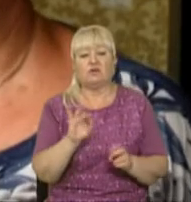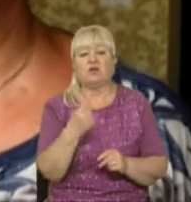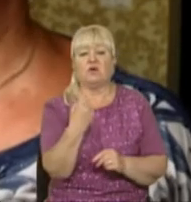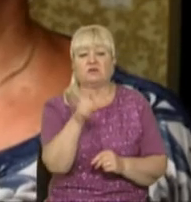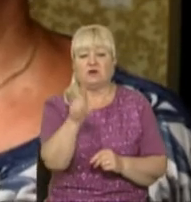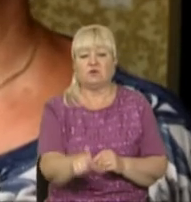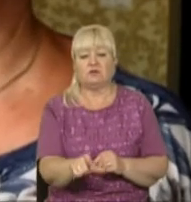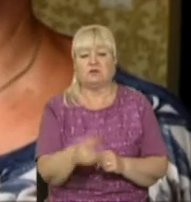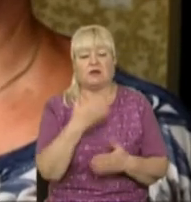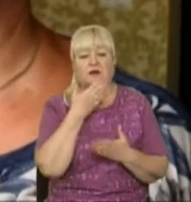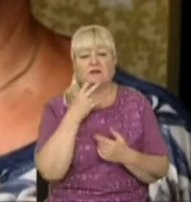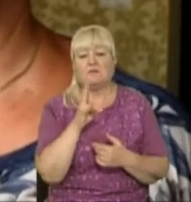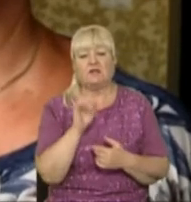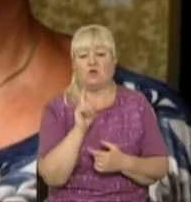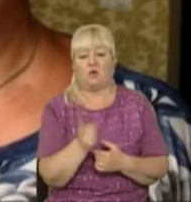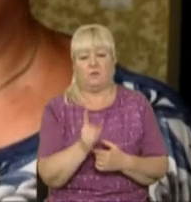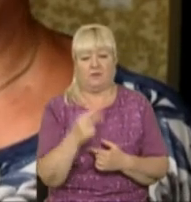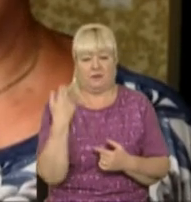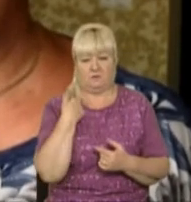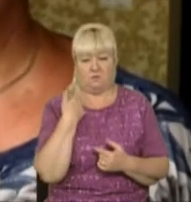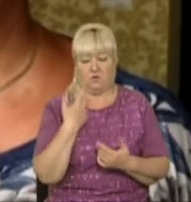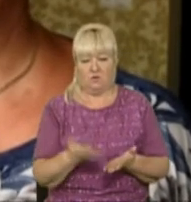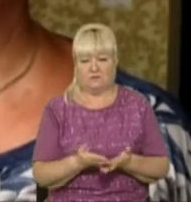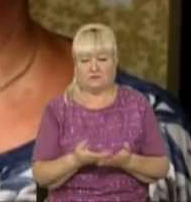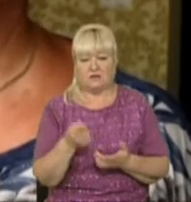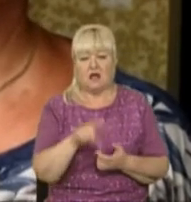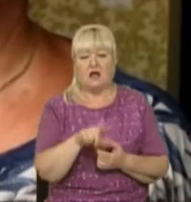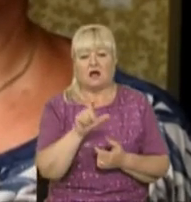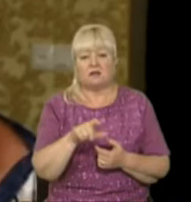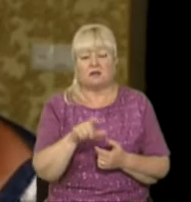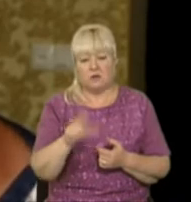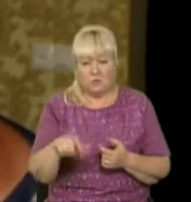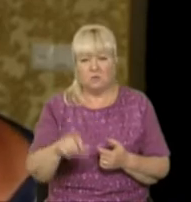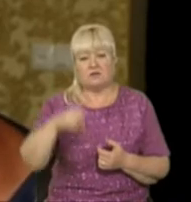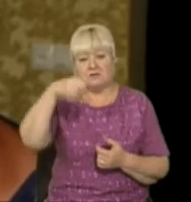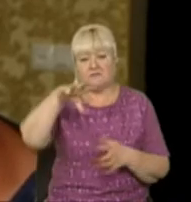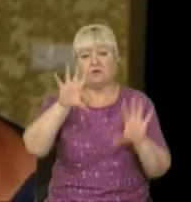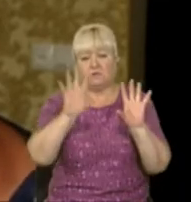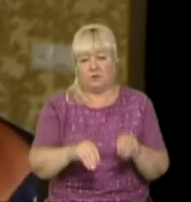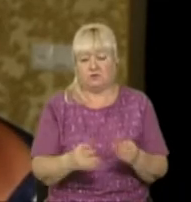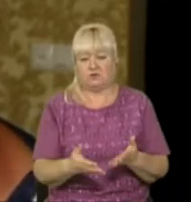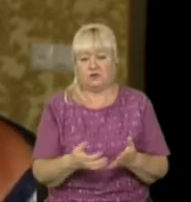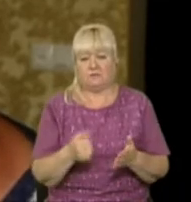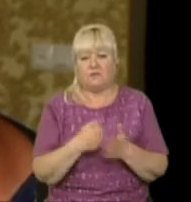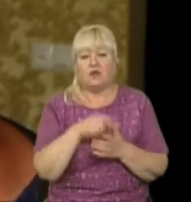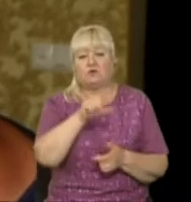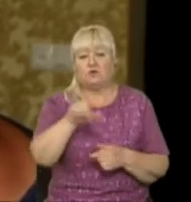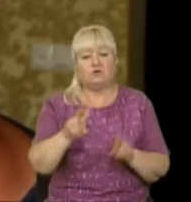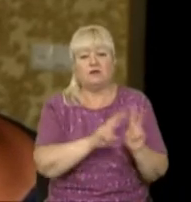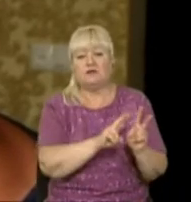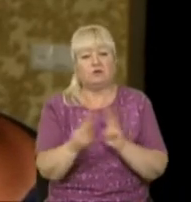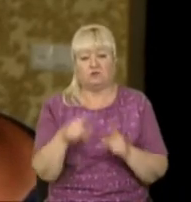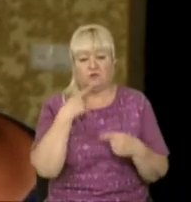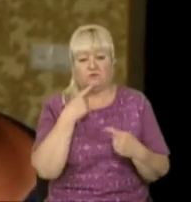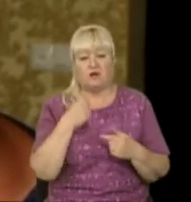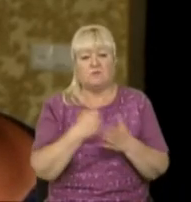на сьогоднішній день ні одної копійки заборгованості. Але людям світло відключають. До людей ніхто не доведений. Ми до вчорашнього